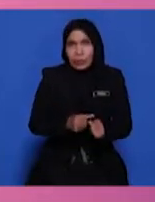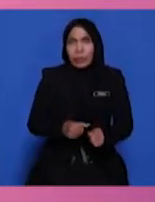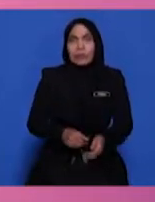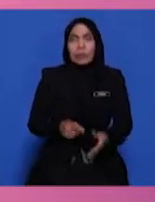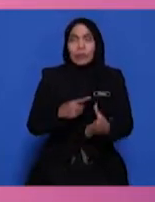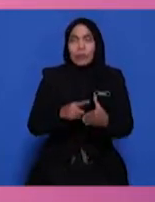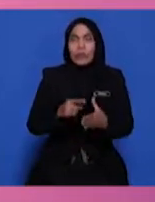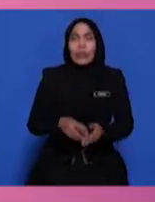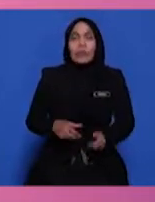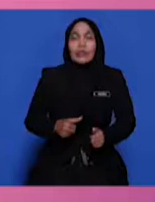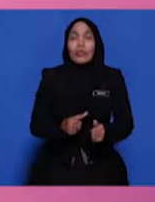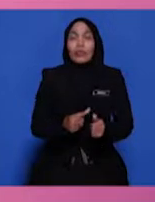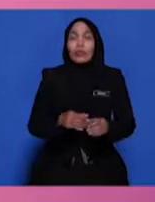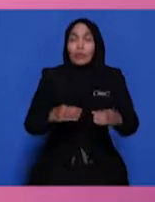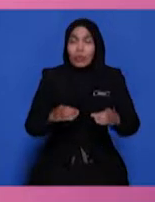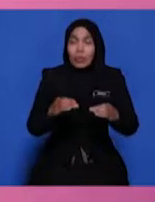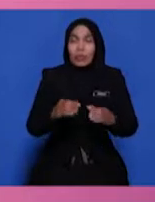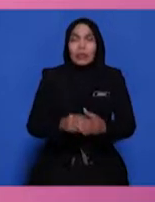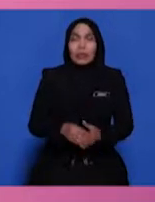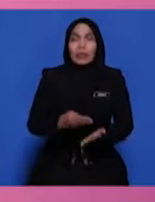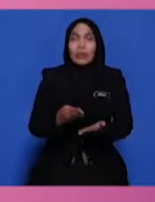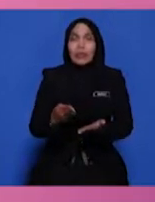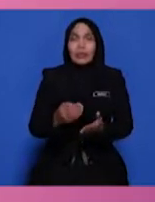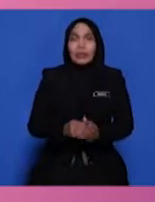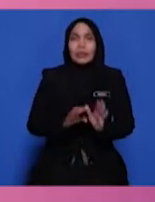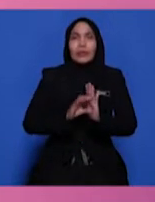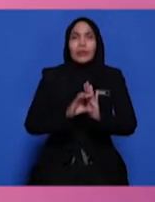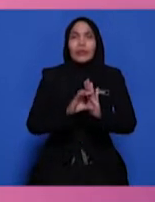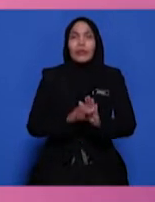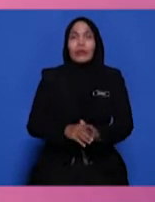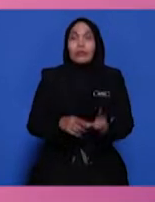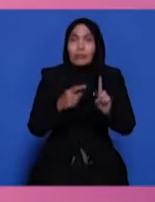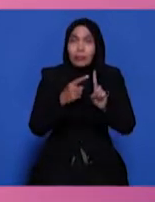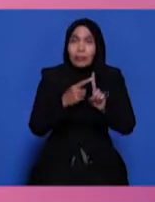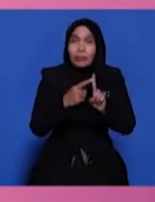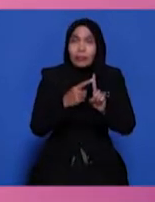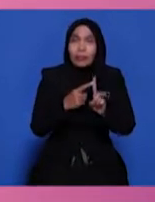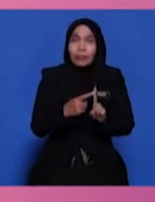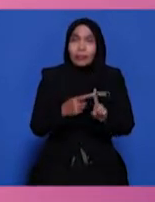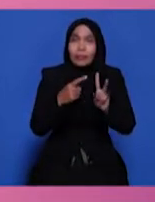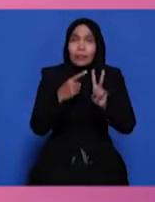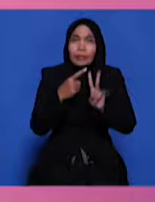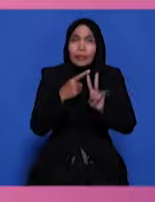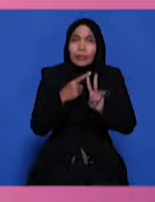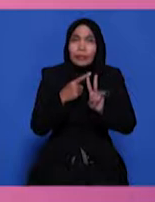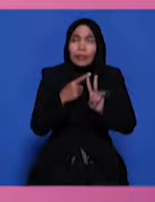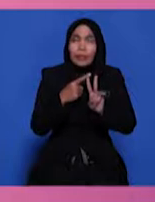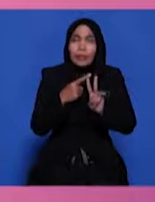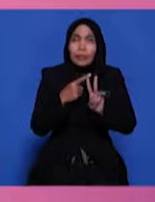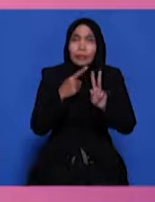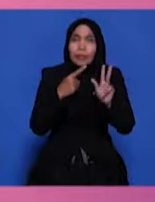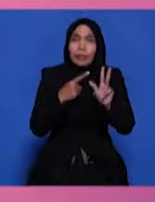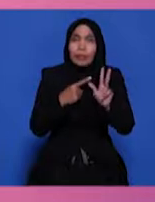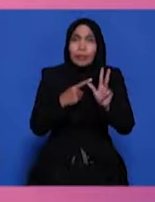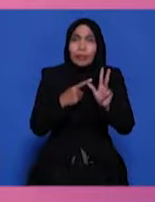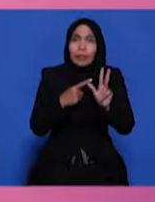corak perbelanjaan seseorang individu. Contohnya, perbelanjaan petrol, barangan dapur,